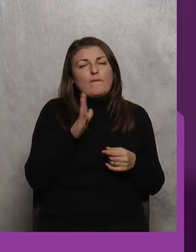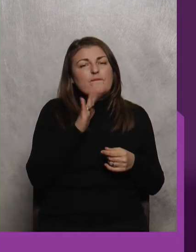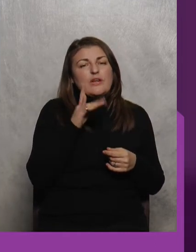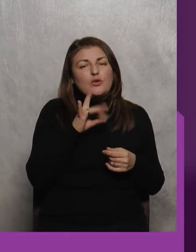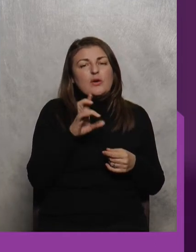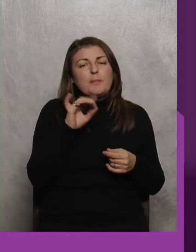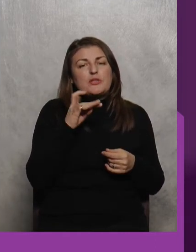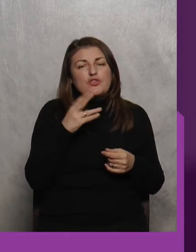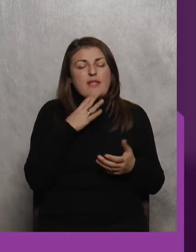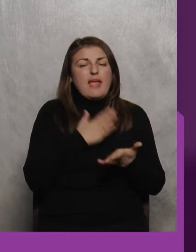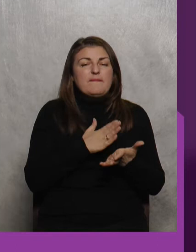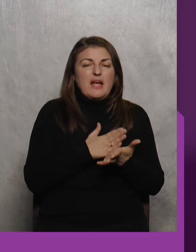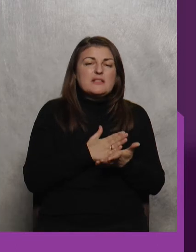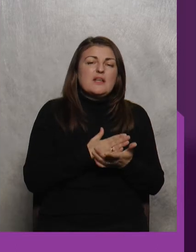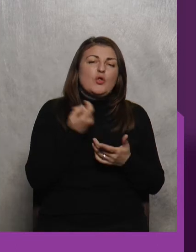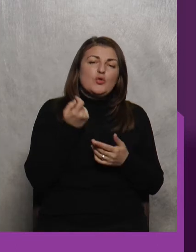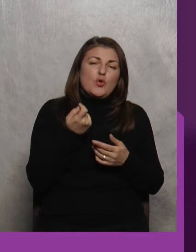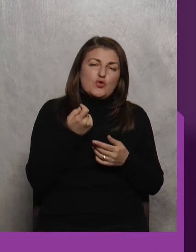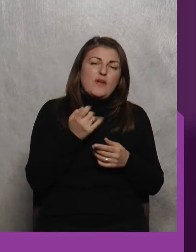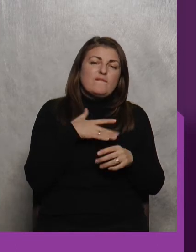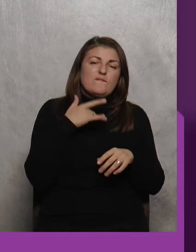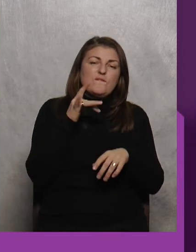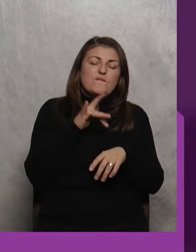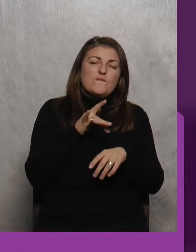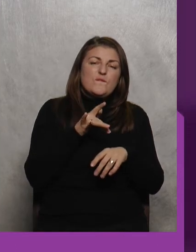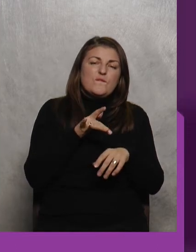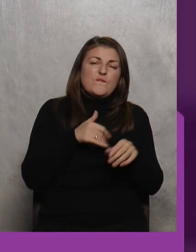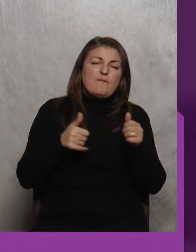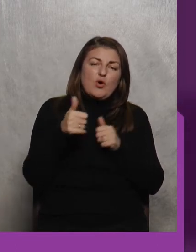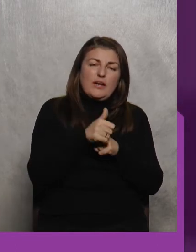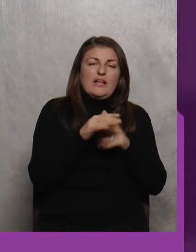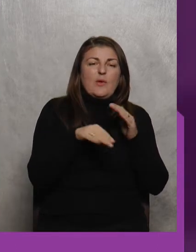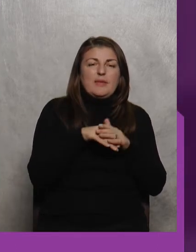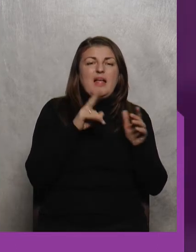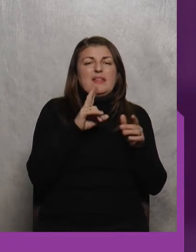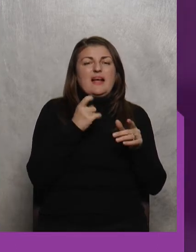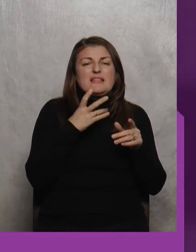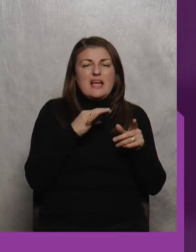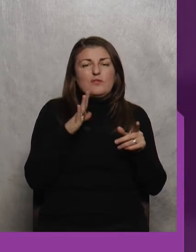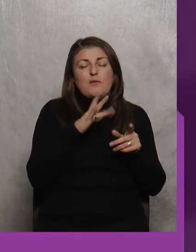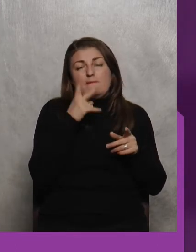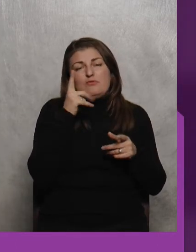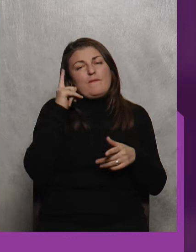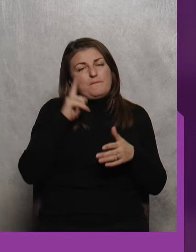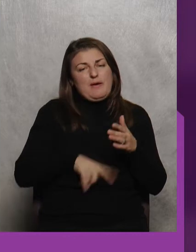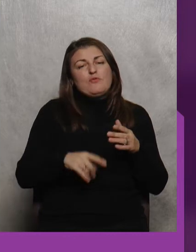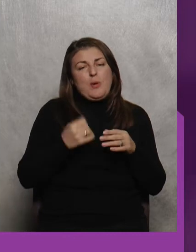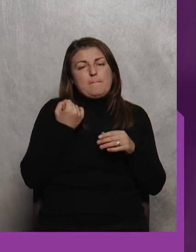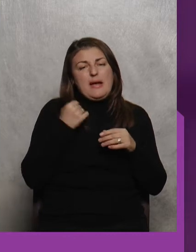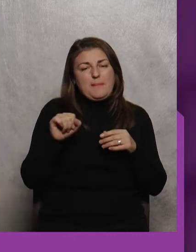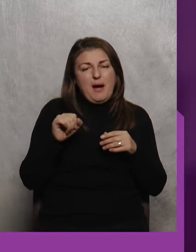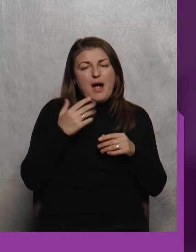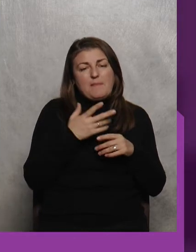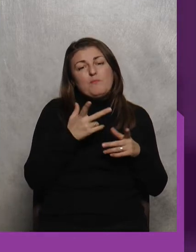Віктор Браченя є трошки фаворитом над Касьяненко Володимиром. І бачимо, що він впевнено перемагає.